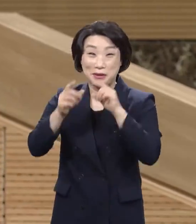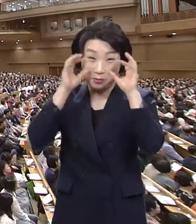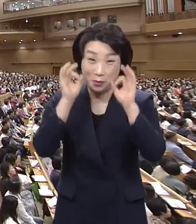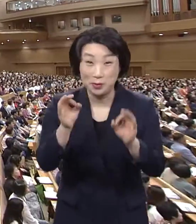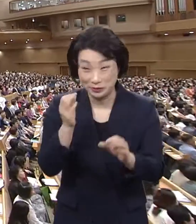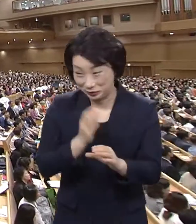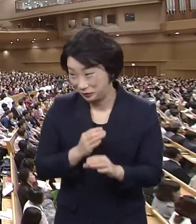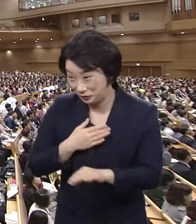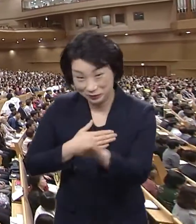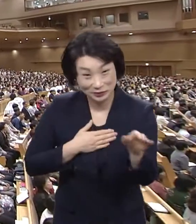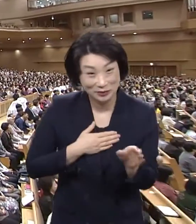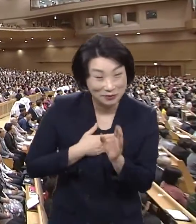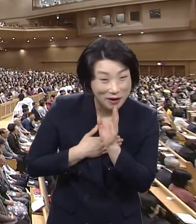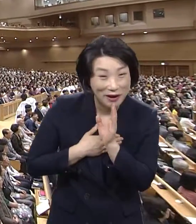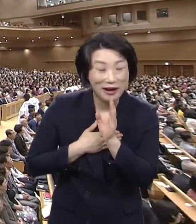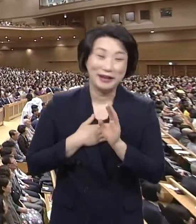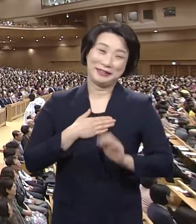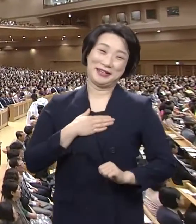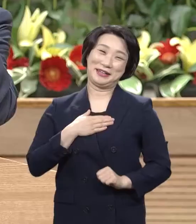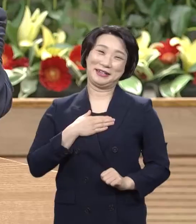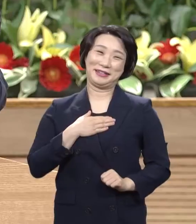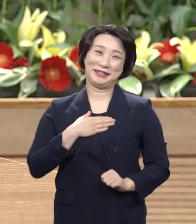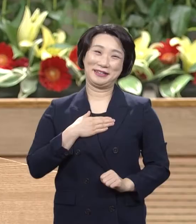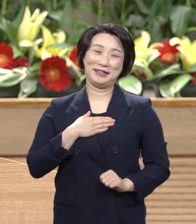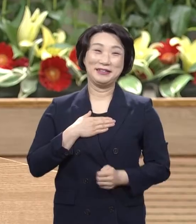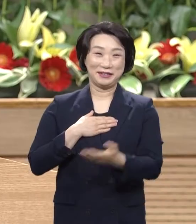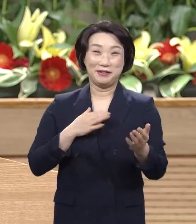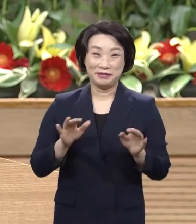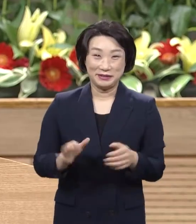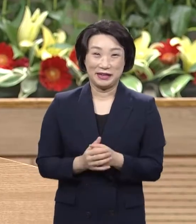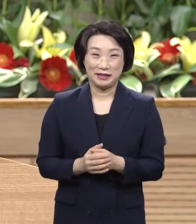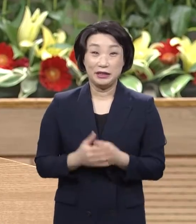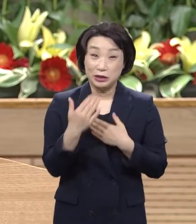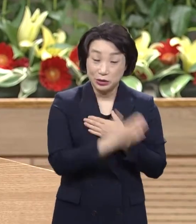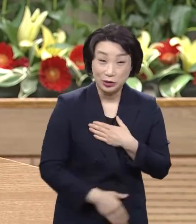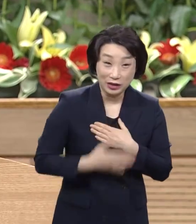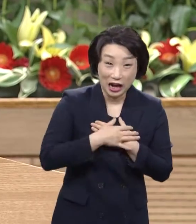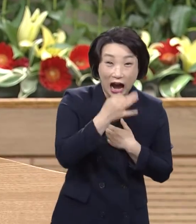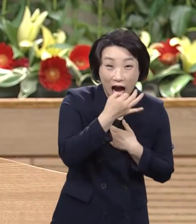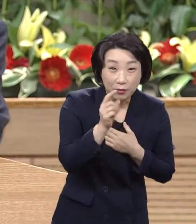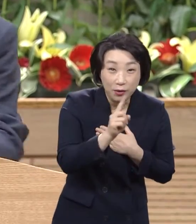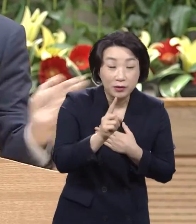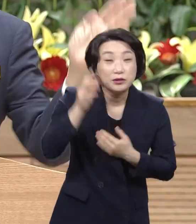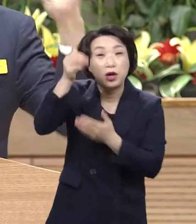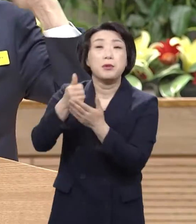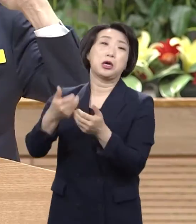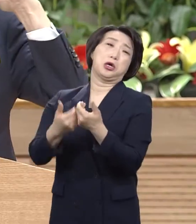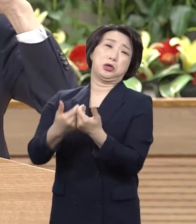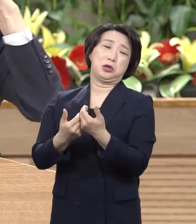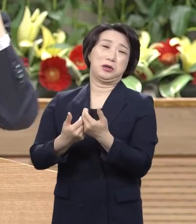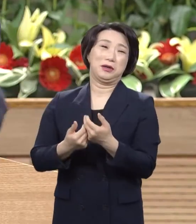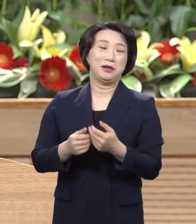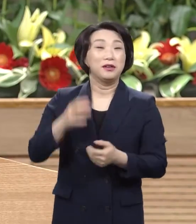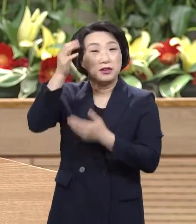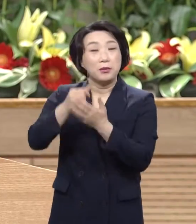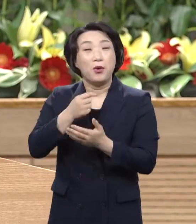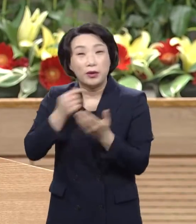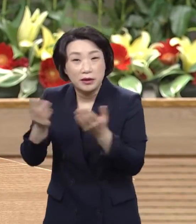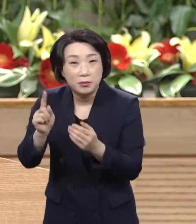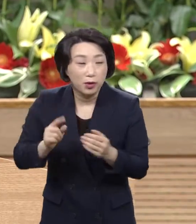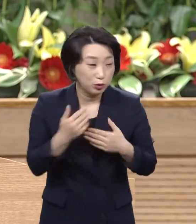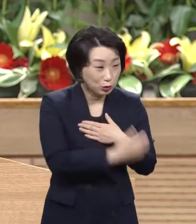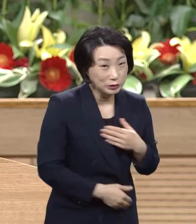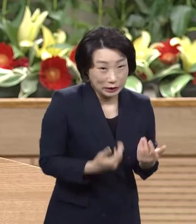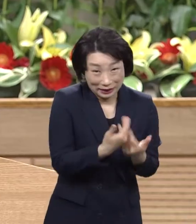있구나. 보세요. 이 육신의 소욕은 성령을 거스리고 성령의